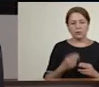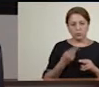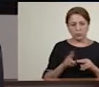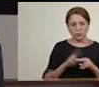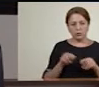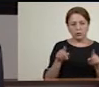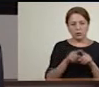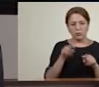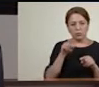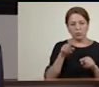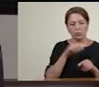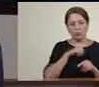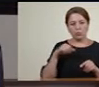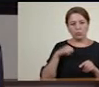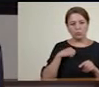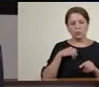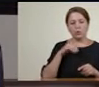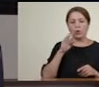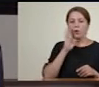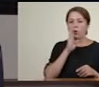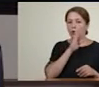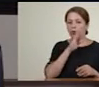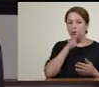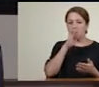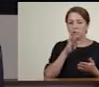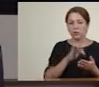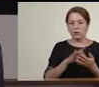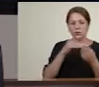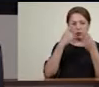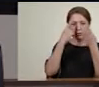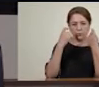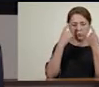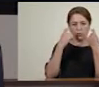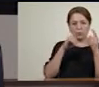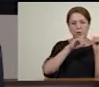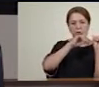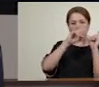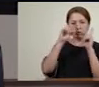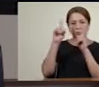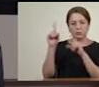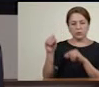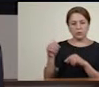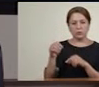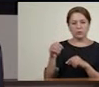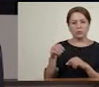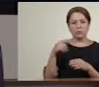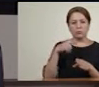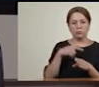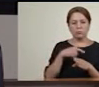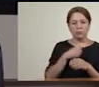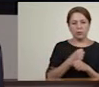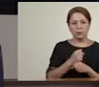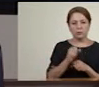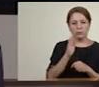ham u o'z ona shahrini, Buxoroni tashlab chiqib ketishga majbur bo'ladi. Buning sababi